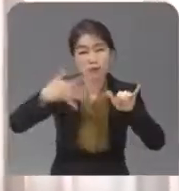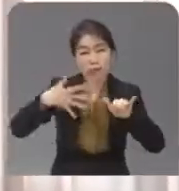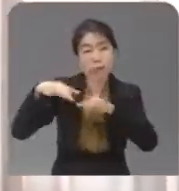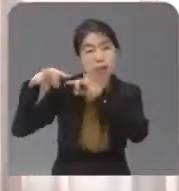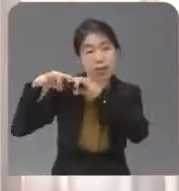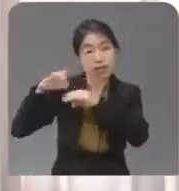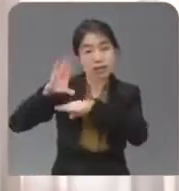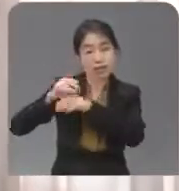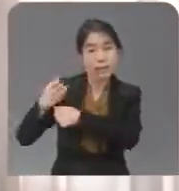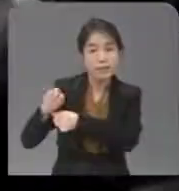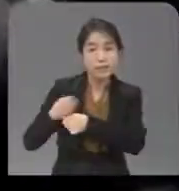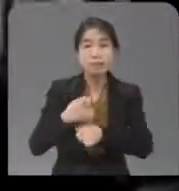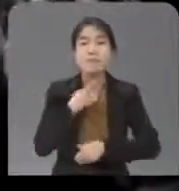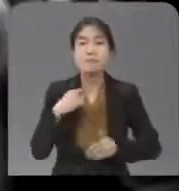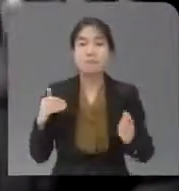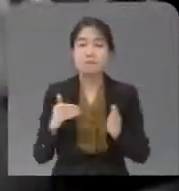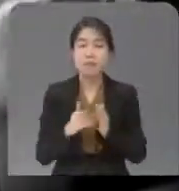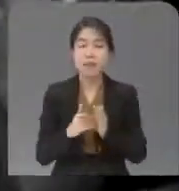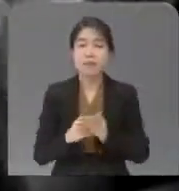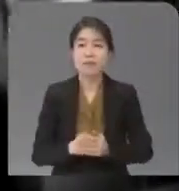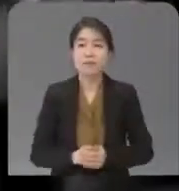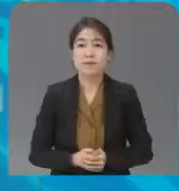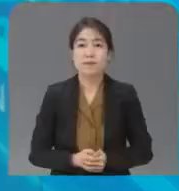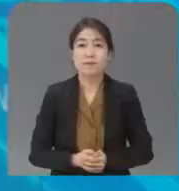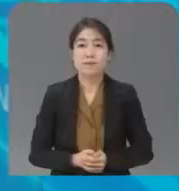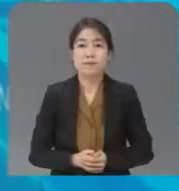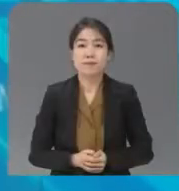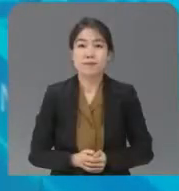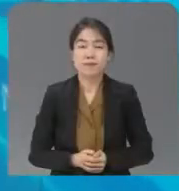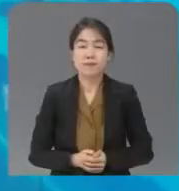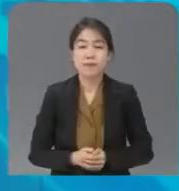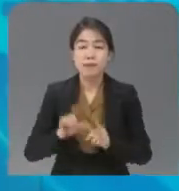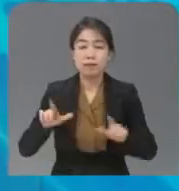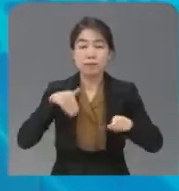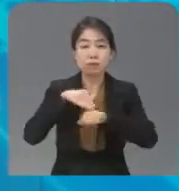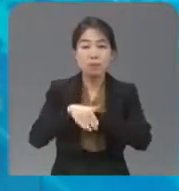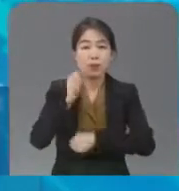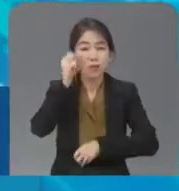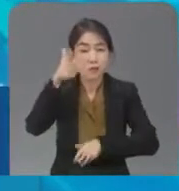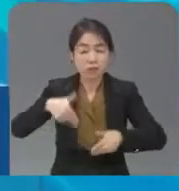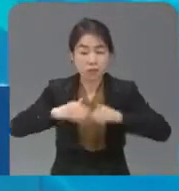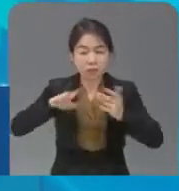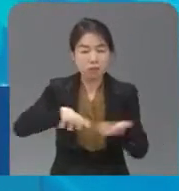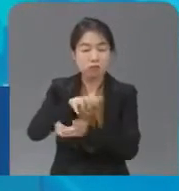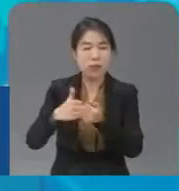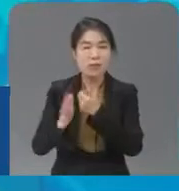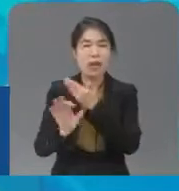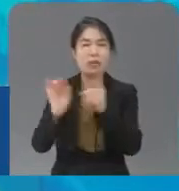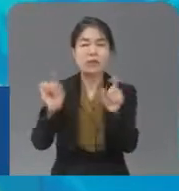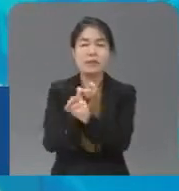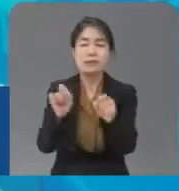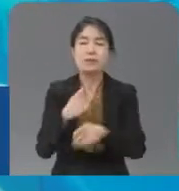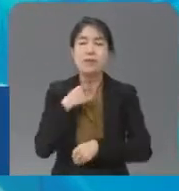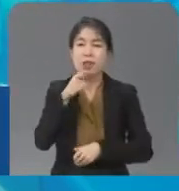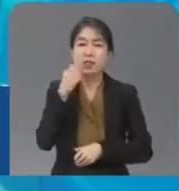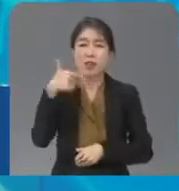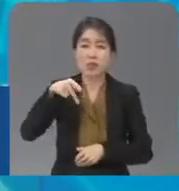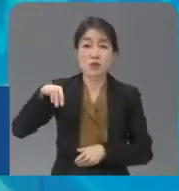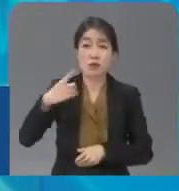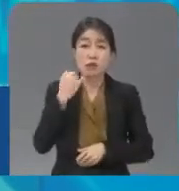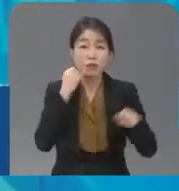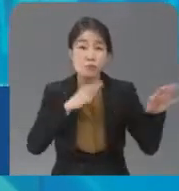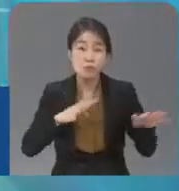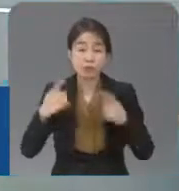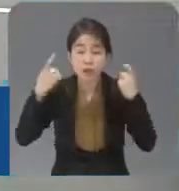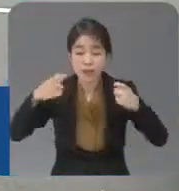채널에서 방송 해왔습니다 요즘으로 충분히 문 생활형 숙박 시설 건립 논란 으로 잠정 중단됐던 여수 경도 해양